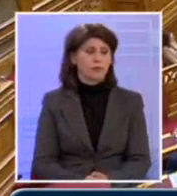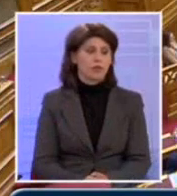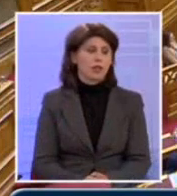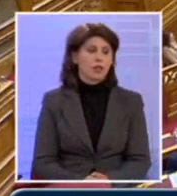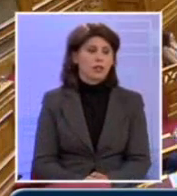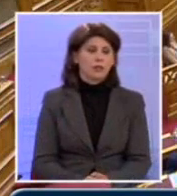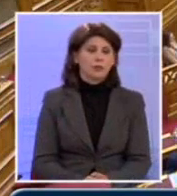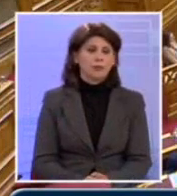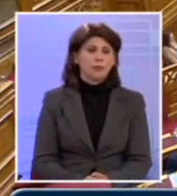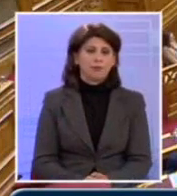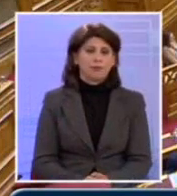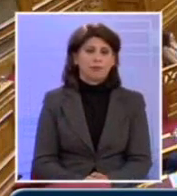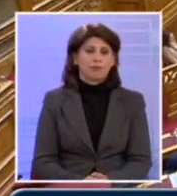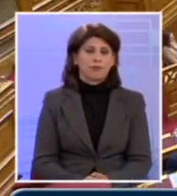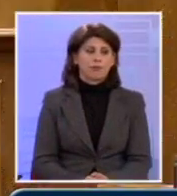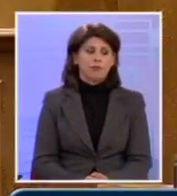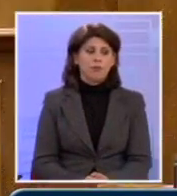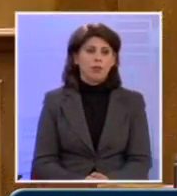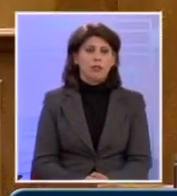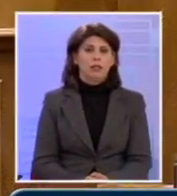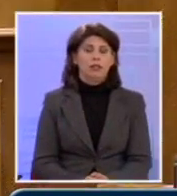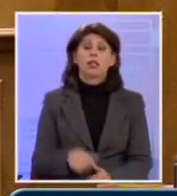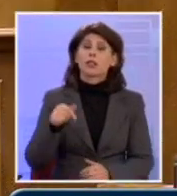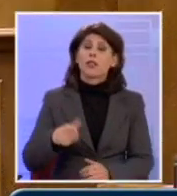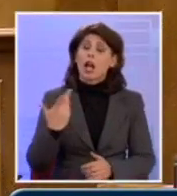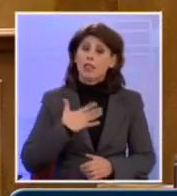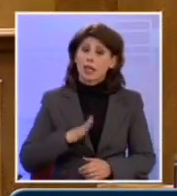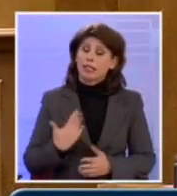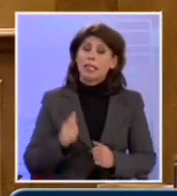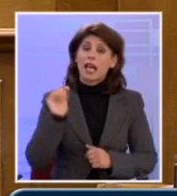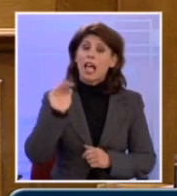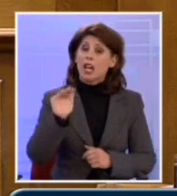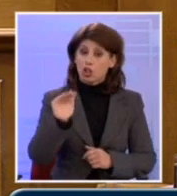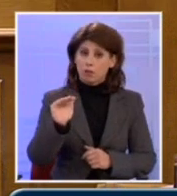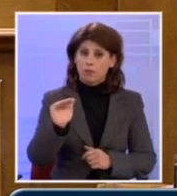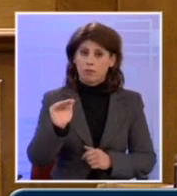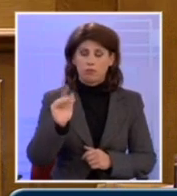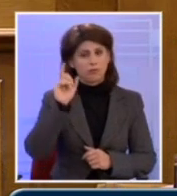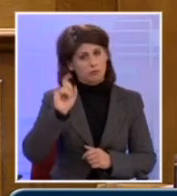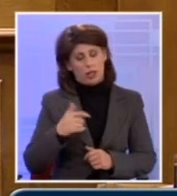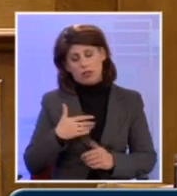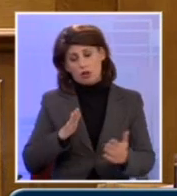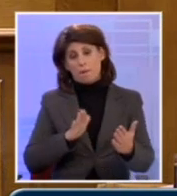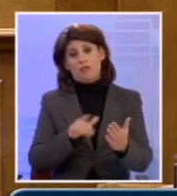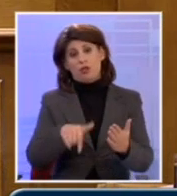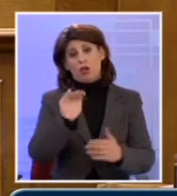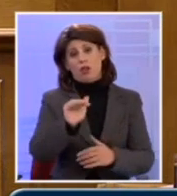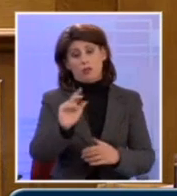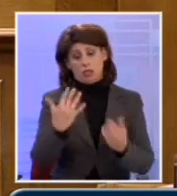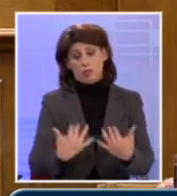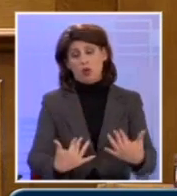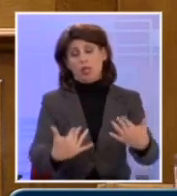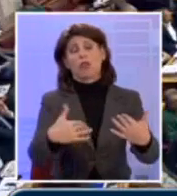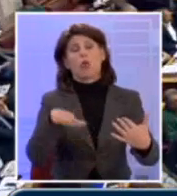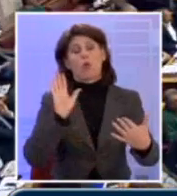Και εδώ, αν θέλετε, είναι ένα ερώτημα που προφανώς δεν το απευθύνω στη Βουλή των